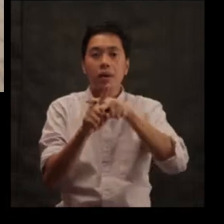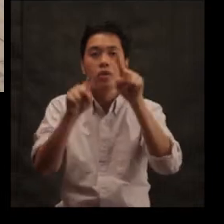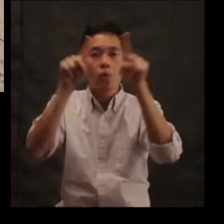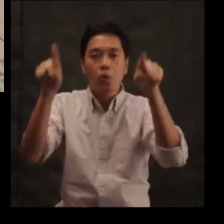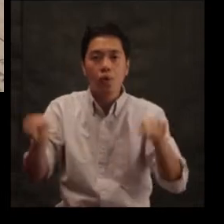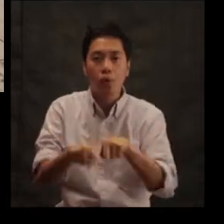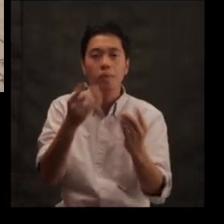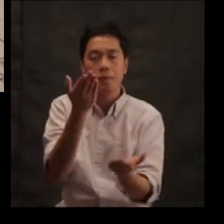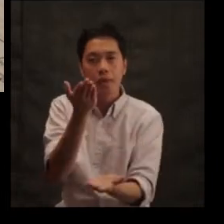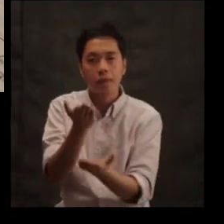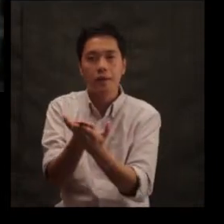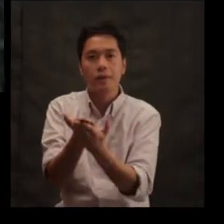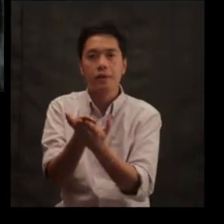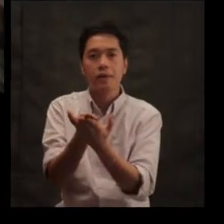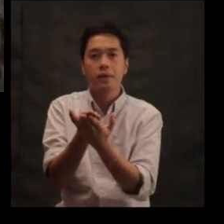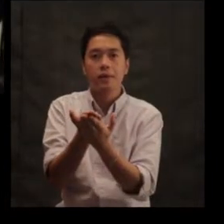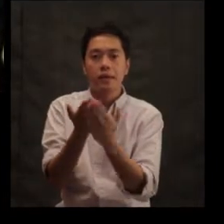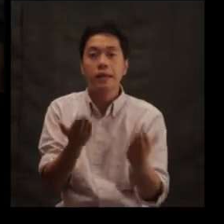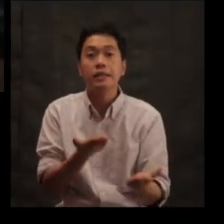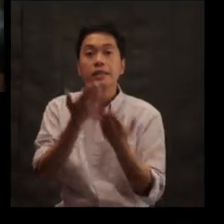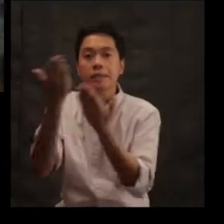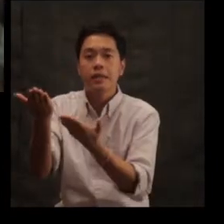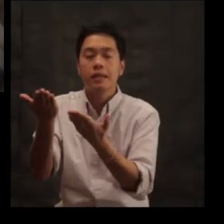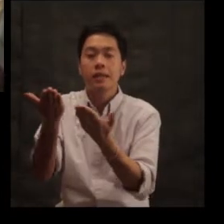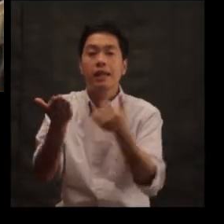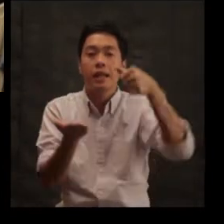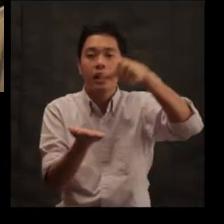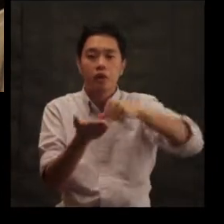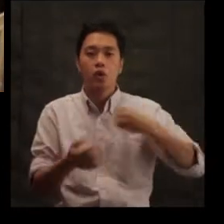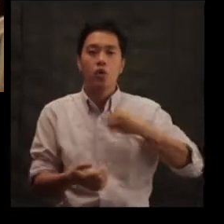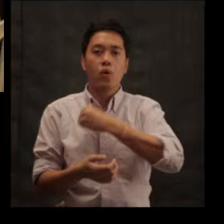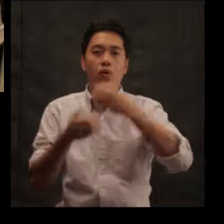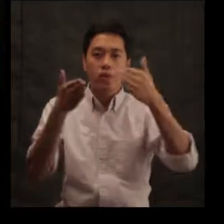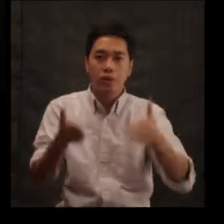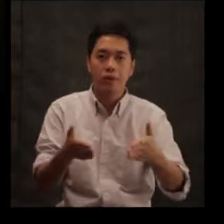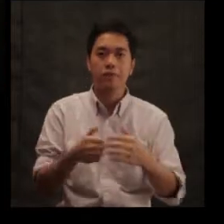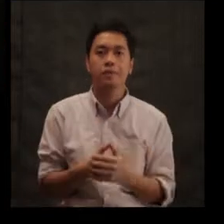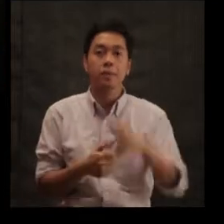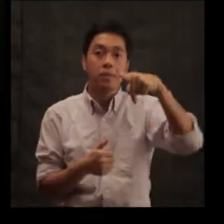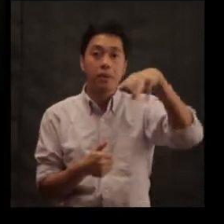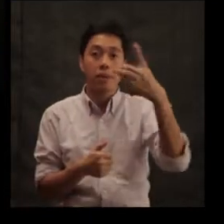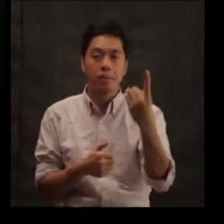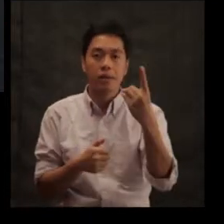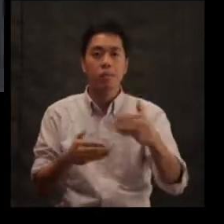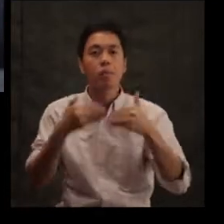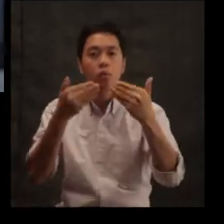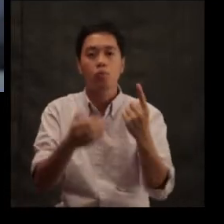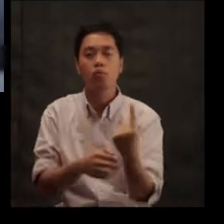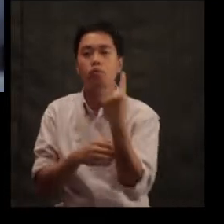section kung saan isusulat ang uri ng tulong na kailangan ng PWD. Lahat ito ay isusumite sa election officer.